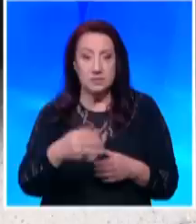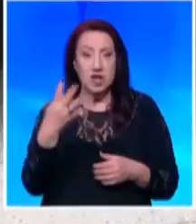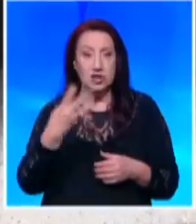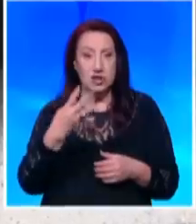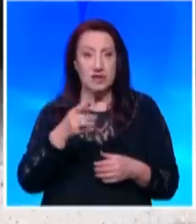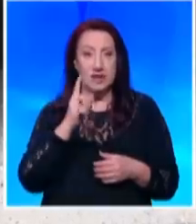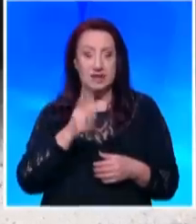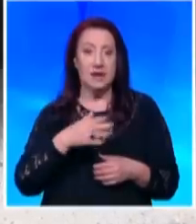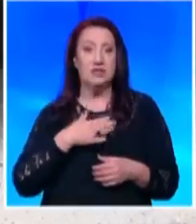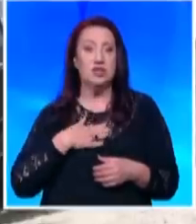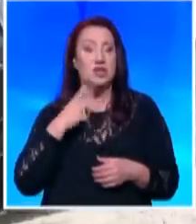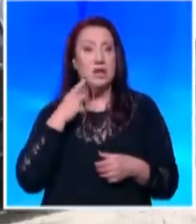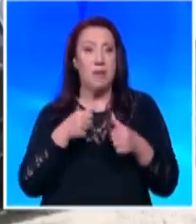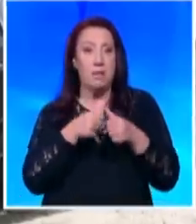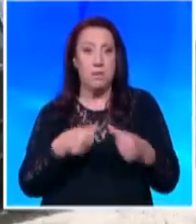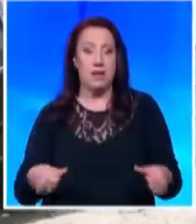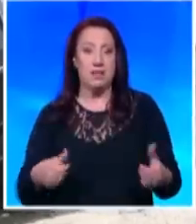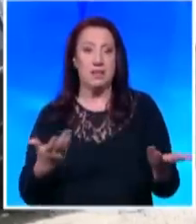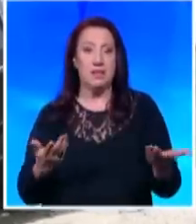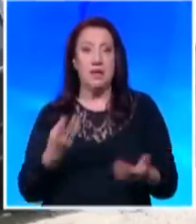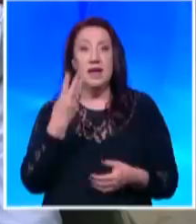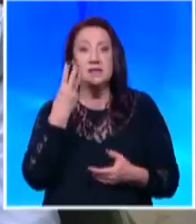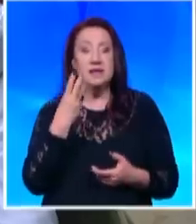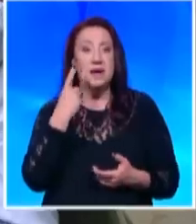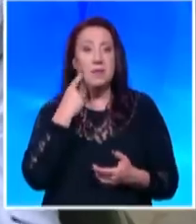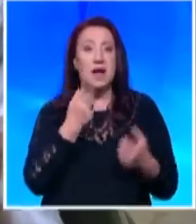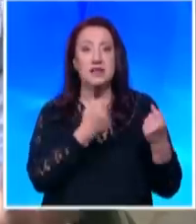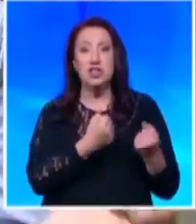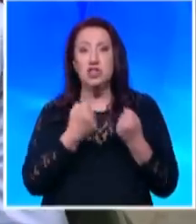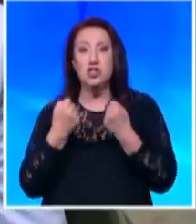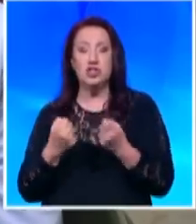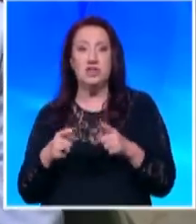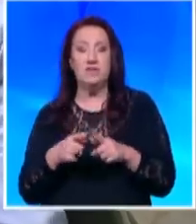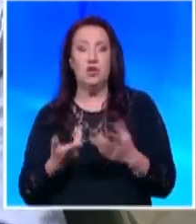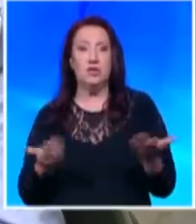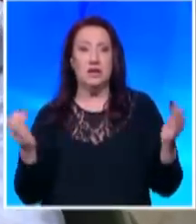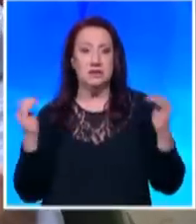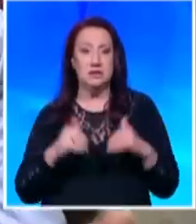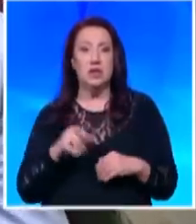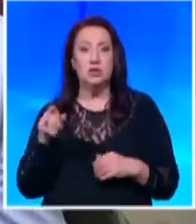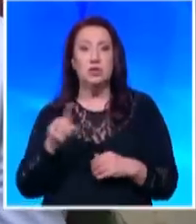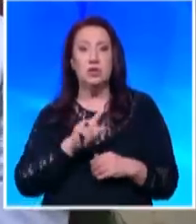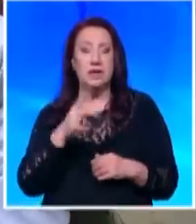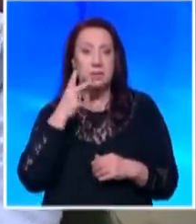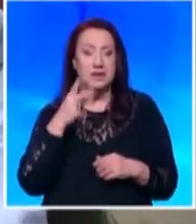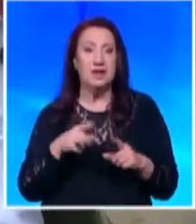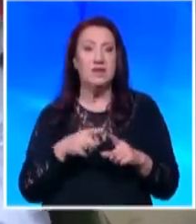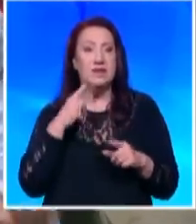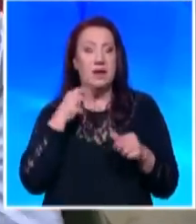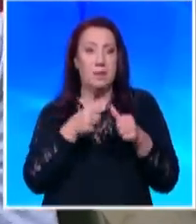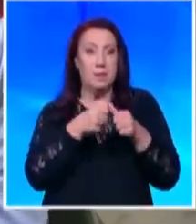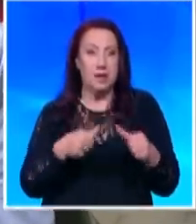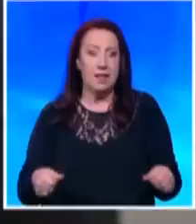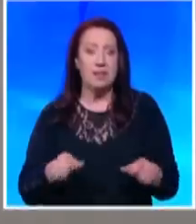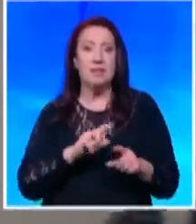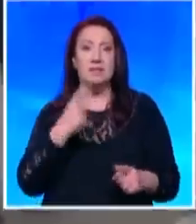Баба. Три живота просто се съсипват. Той няма да види бал, няма да се весели, няма да има